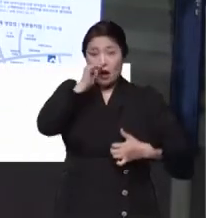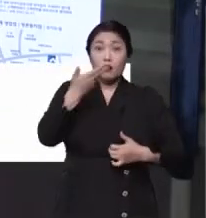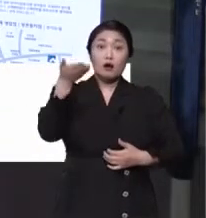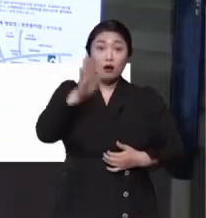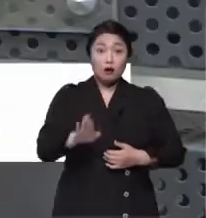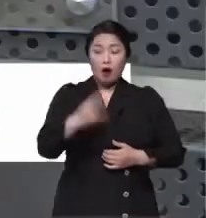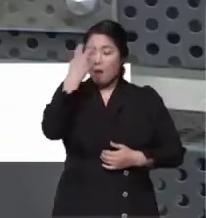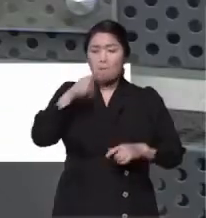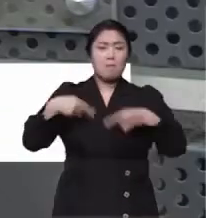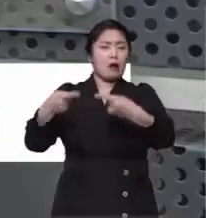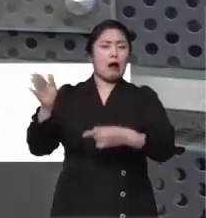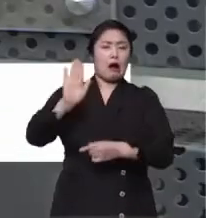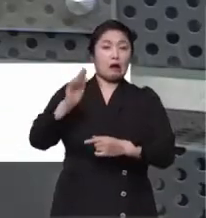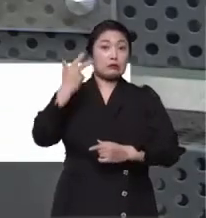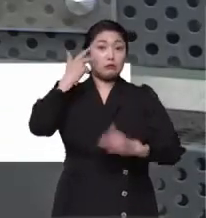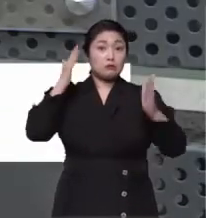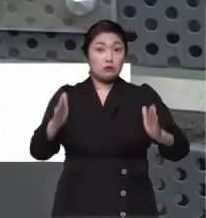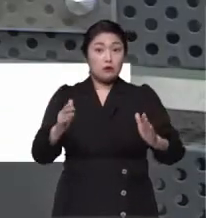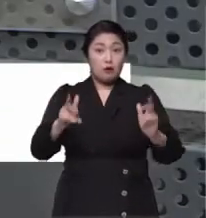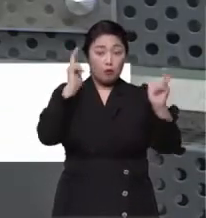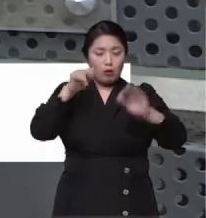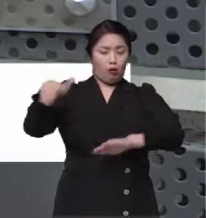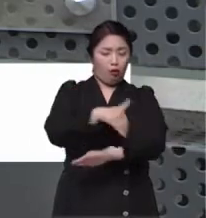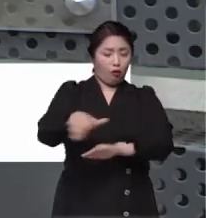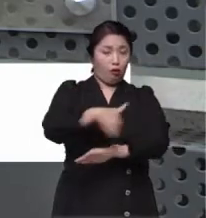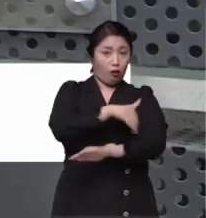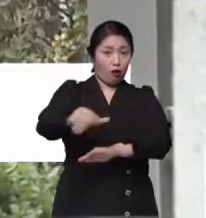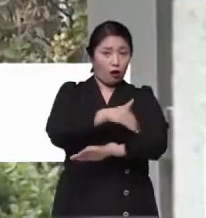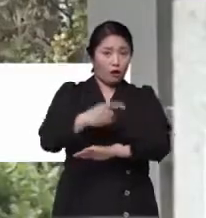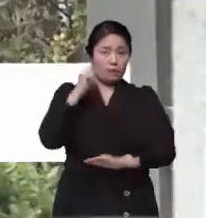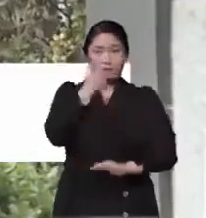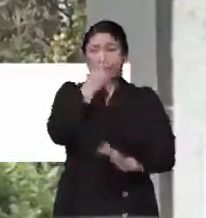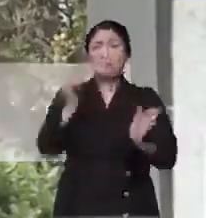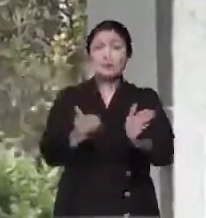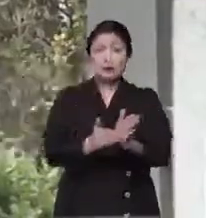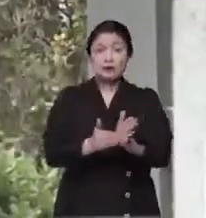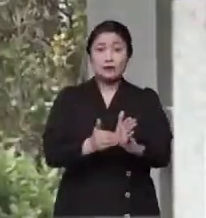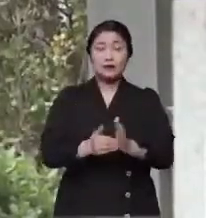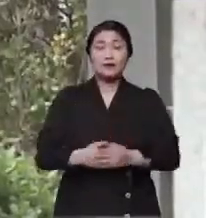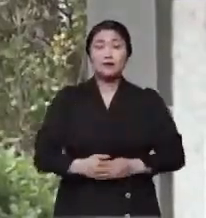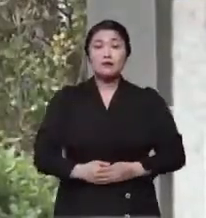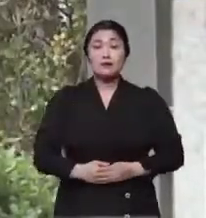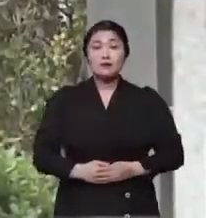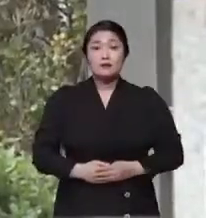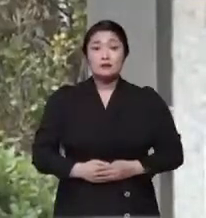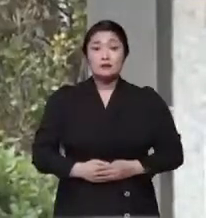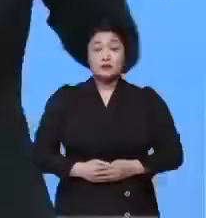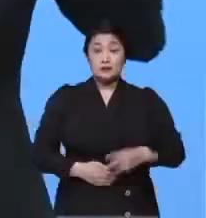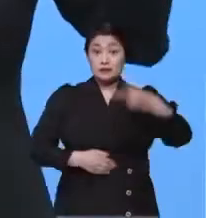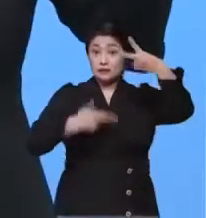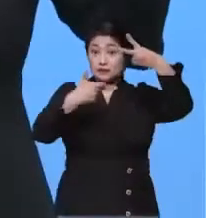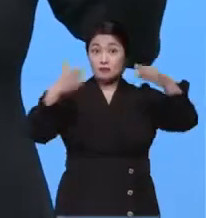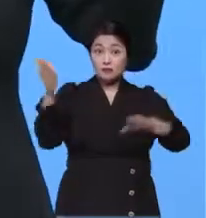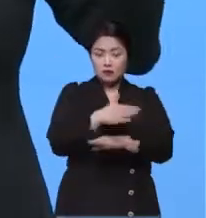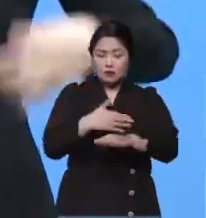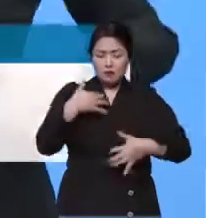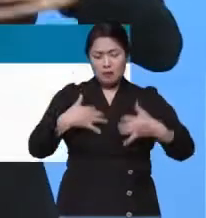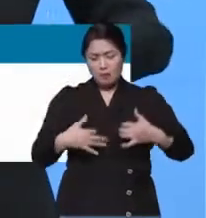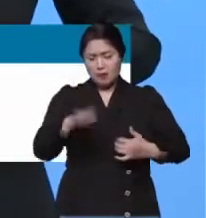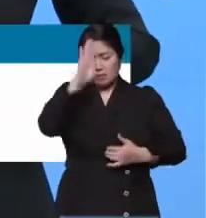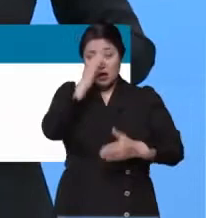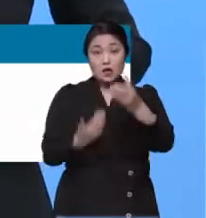검사를 받지 않고 일주일 동안이나 정상 출근을 한 사실도 드러났습니다 2월 17일부터 증상이